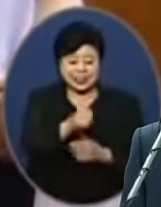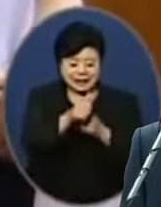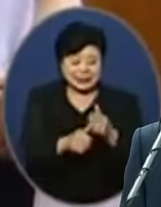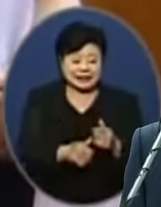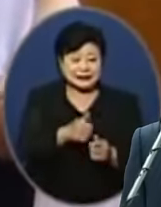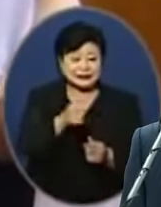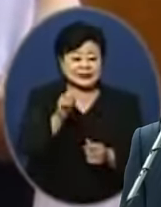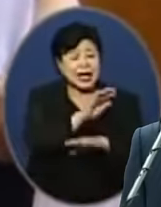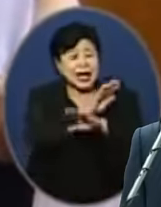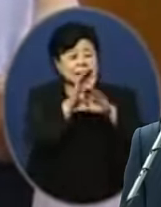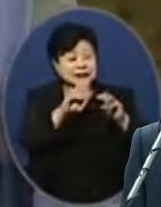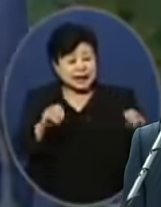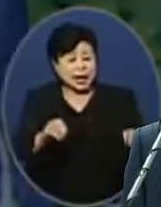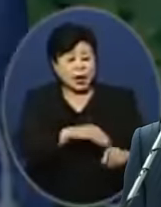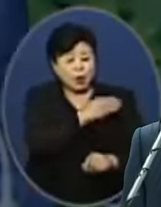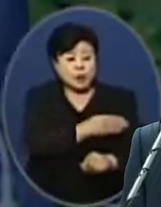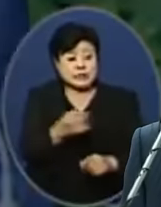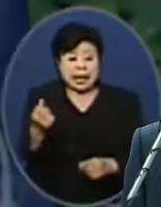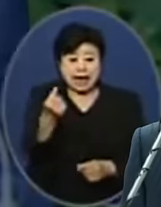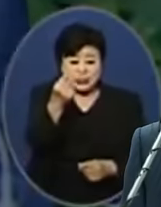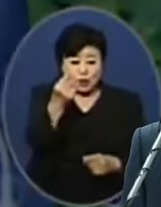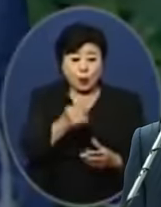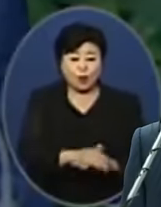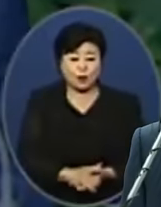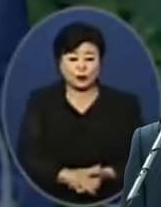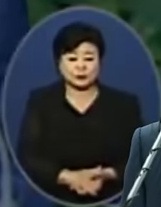하늘과 땅의 모든 권세를 가지시고